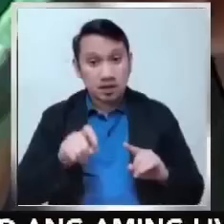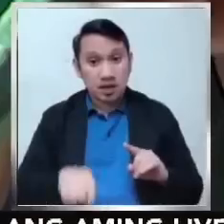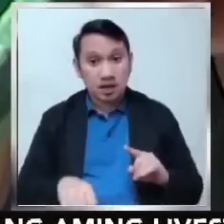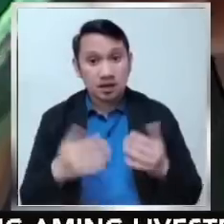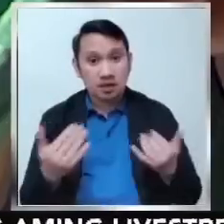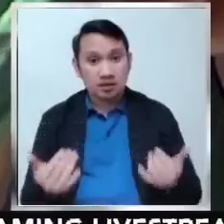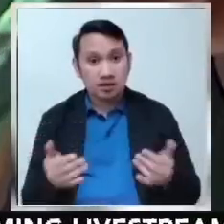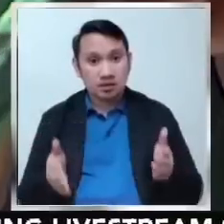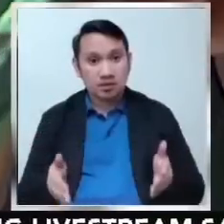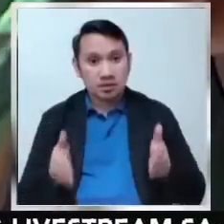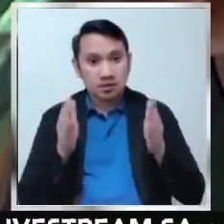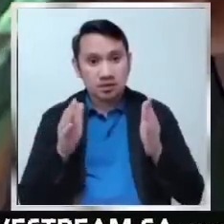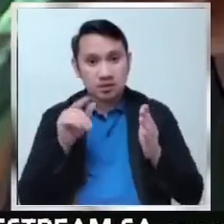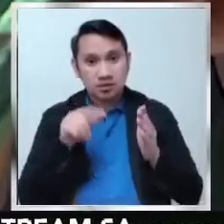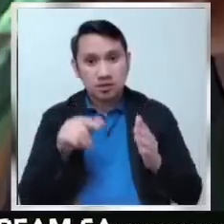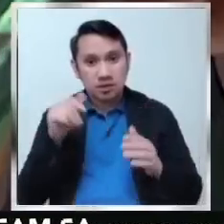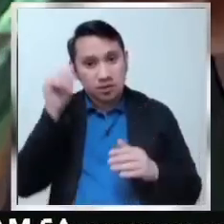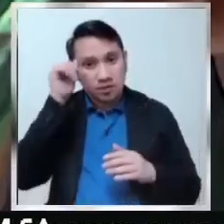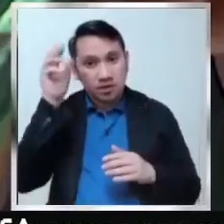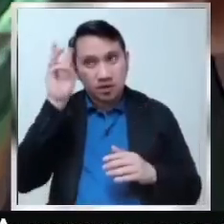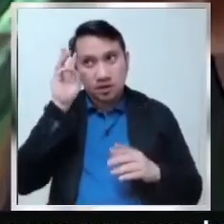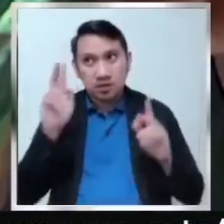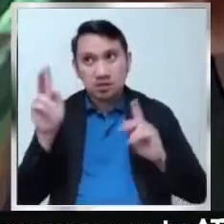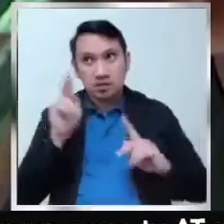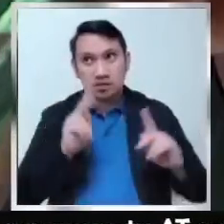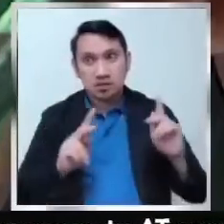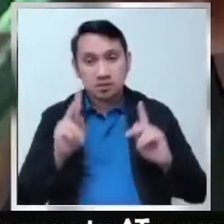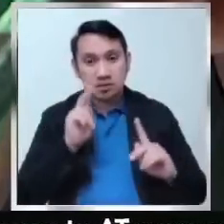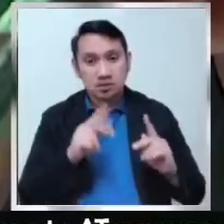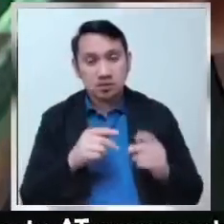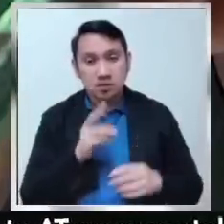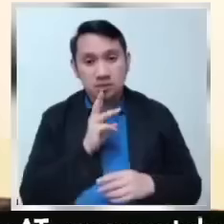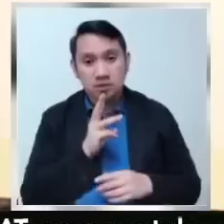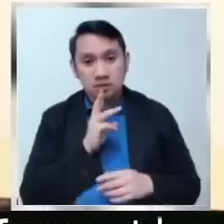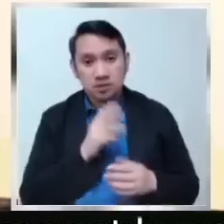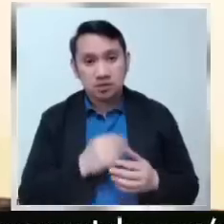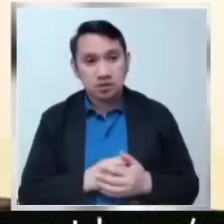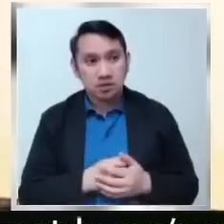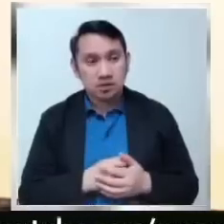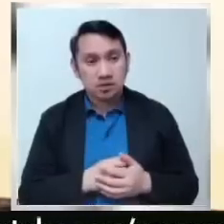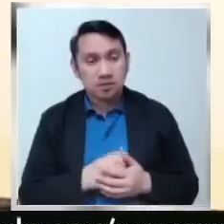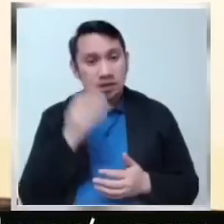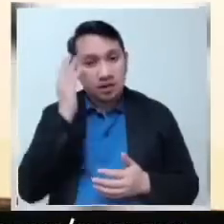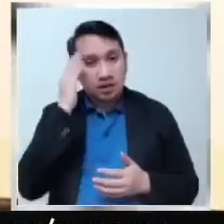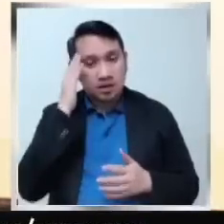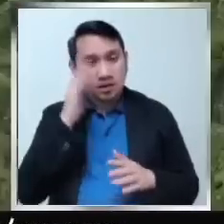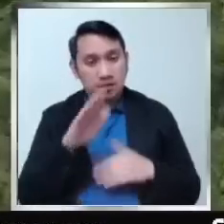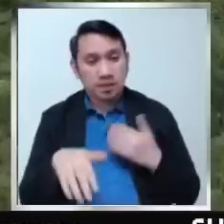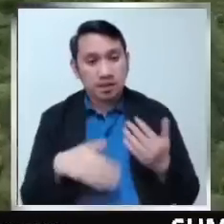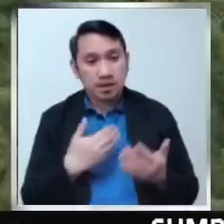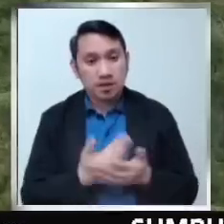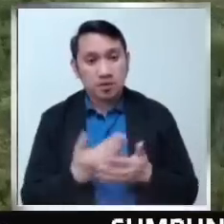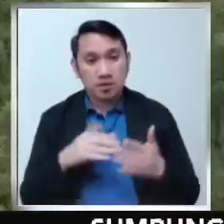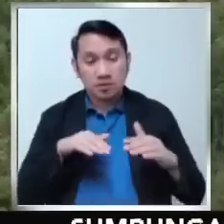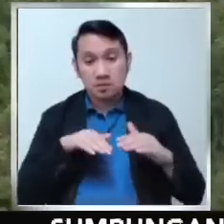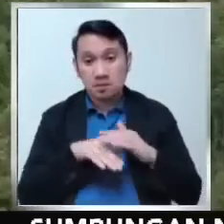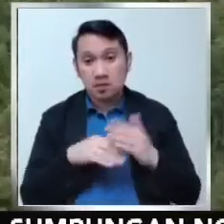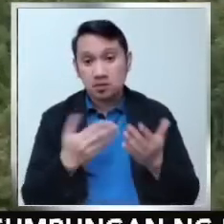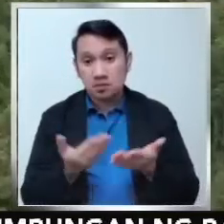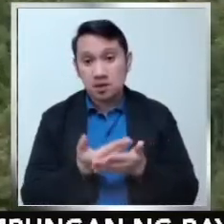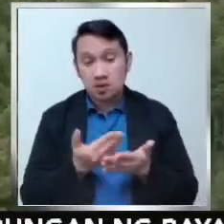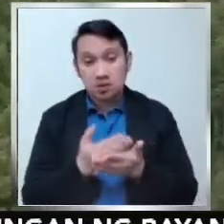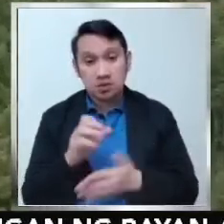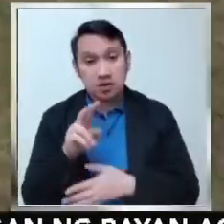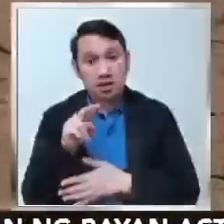pa ang kamalayan ng mga Pilipino sa water conservation. Alam naman ng lahat na papasok tayo sa bagong El Nino phase.